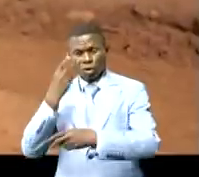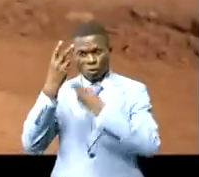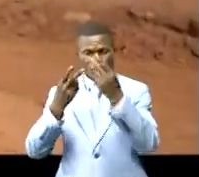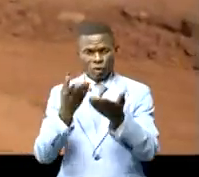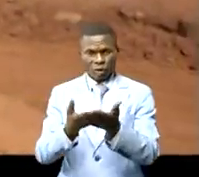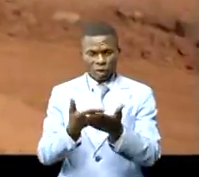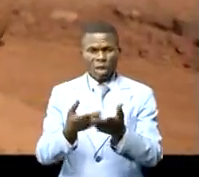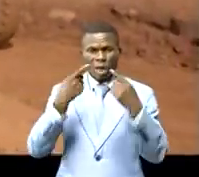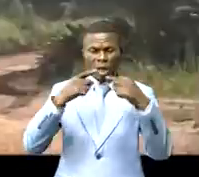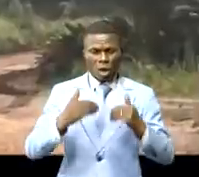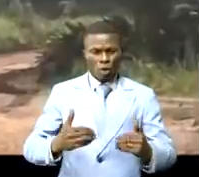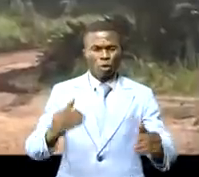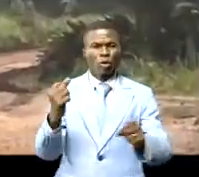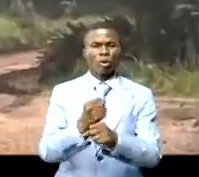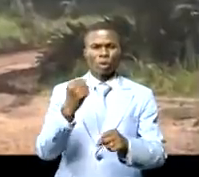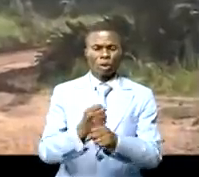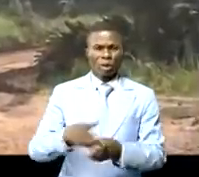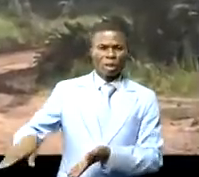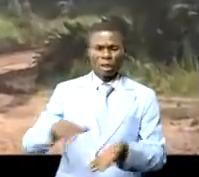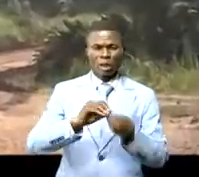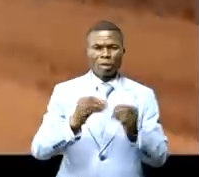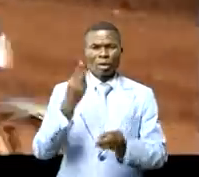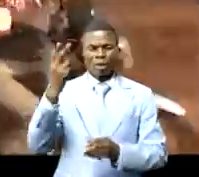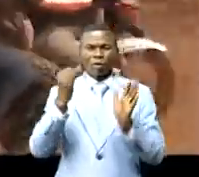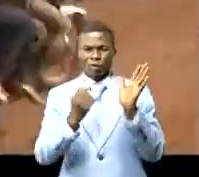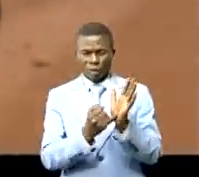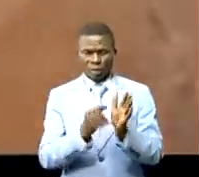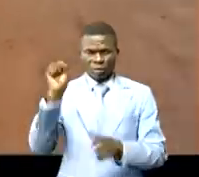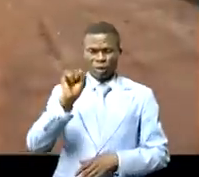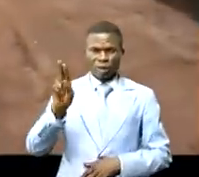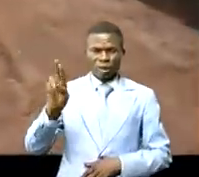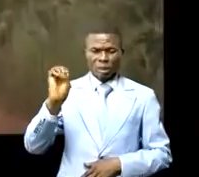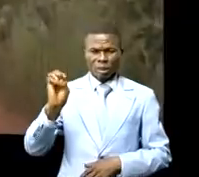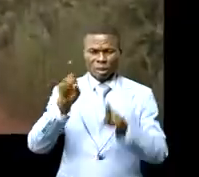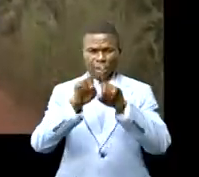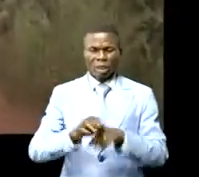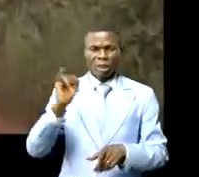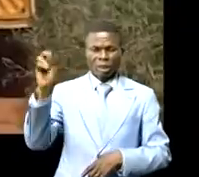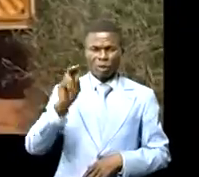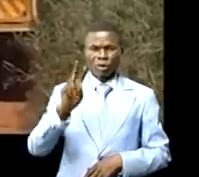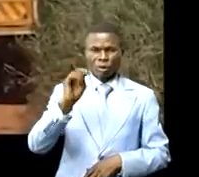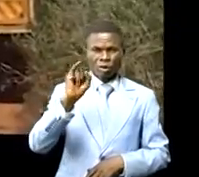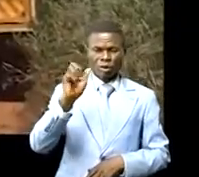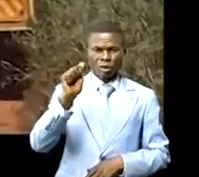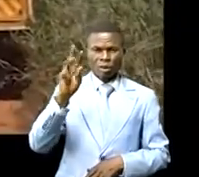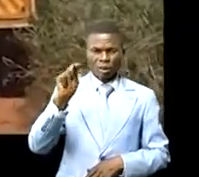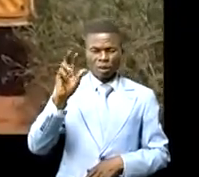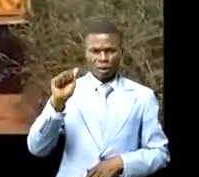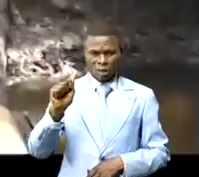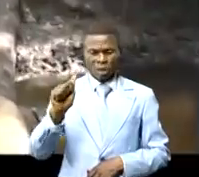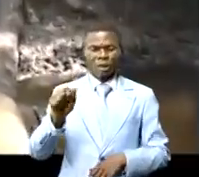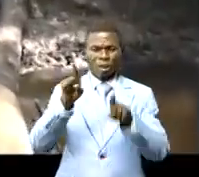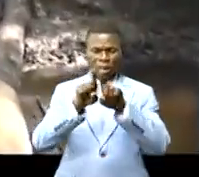en annonçant la poursuite de travaux sur la RN26, le tronçon Iziro-Mungwere et Iziro-Nyanya sur la RN25.